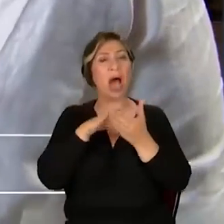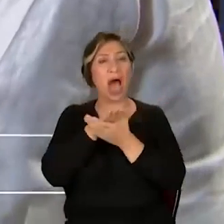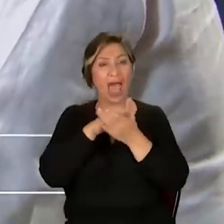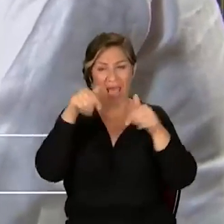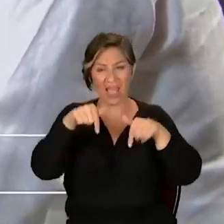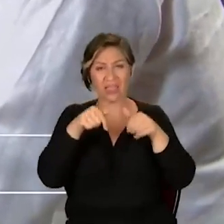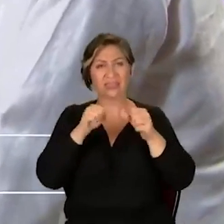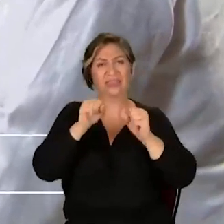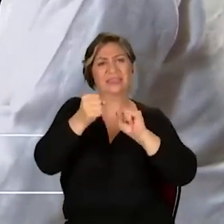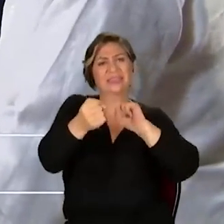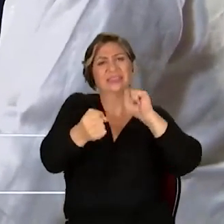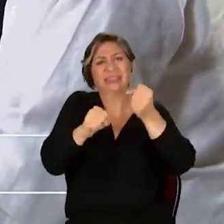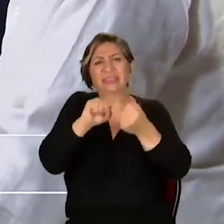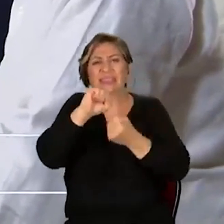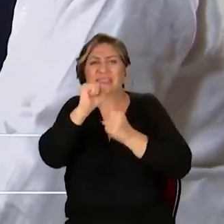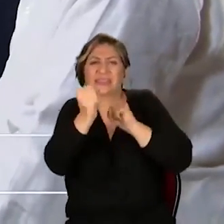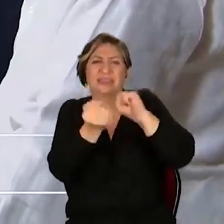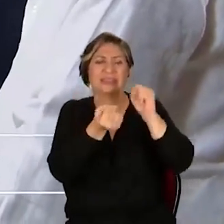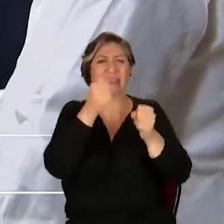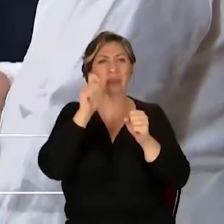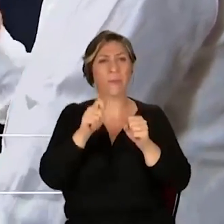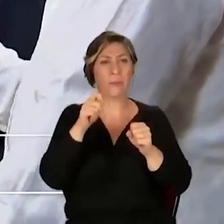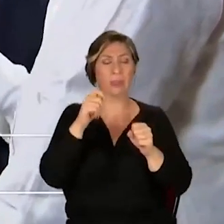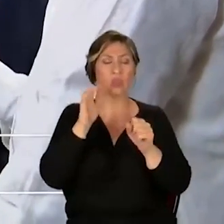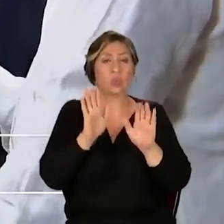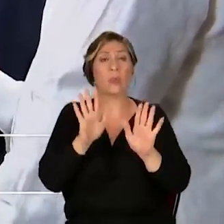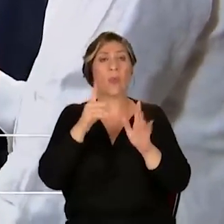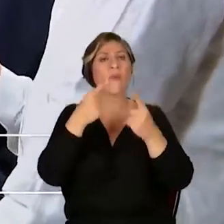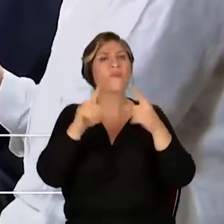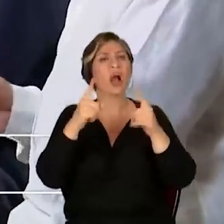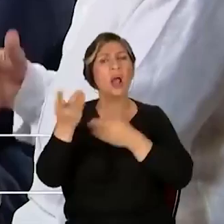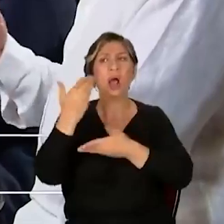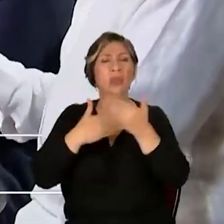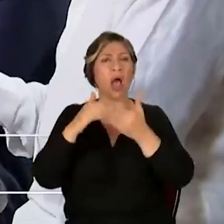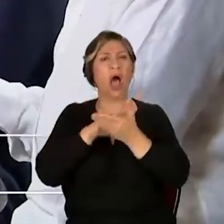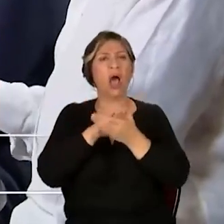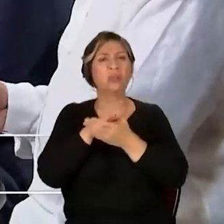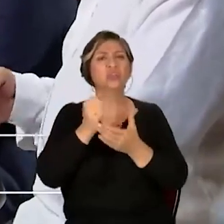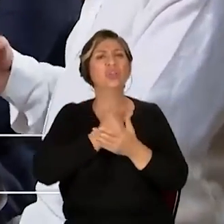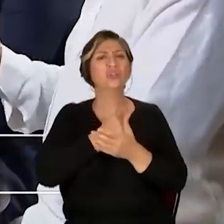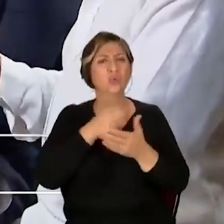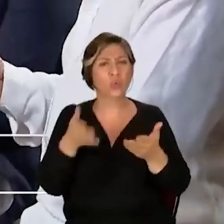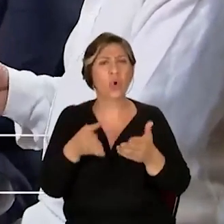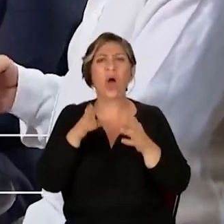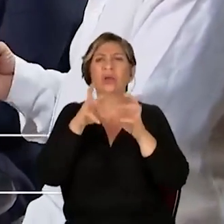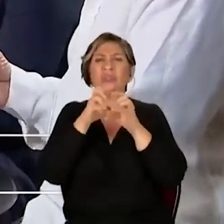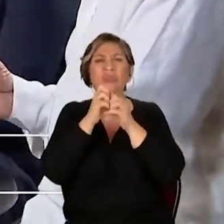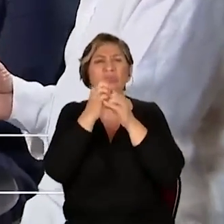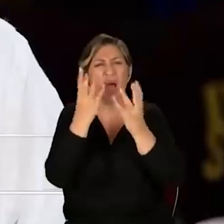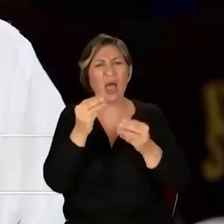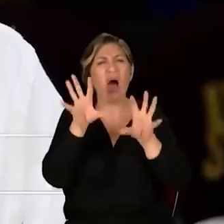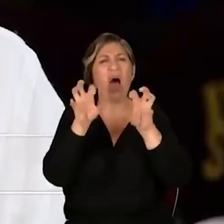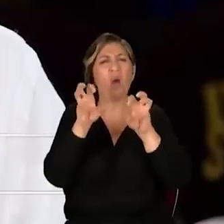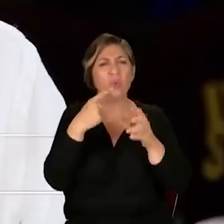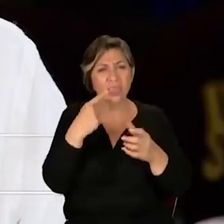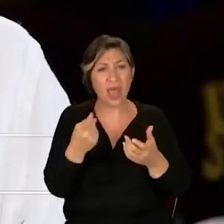bacaklarımı hareket ettirmeden duramıyorumdur. Hasta bunu farklı şekillerde anlatabilir. Bacağımın canı sıkılıyor der, uyuşuyor der, ağrıyor